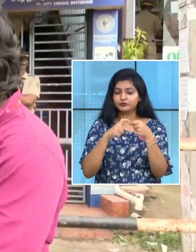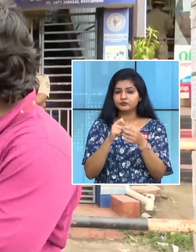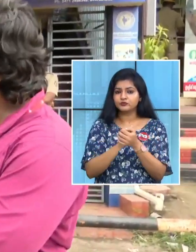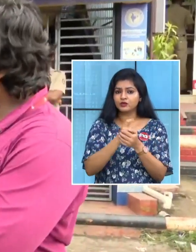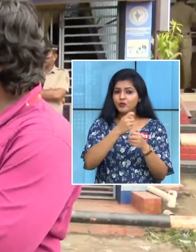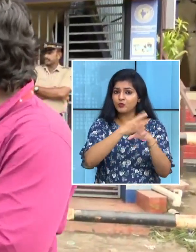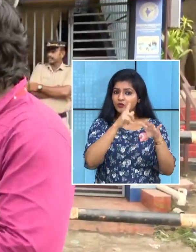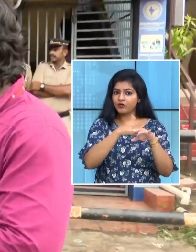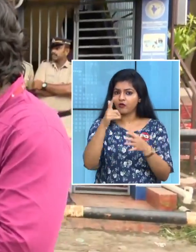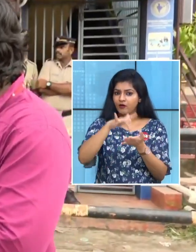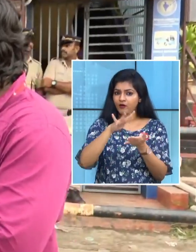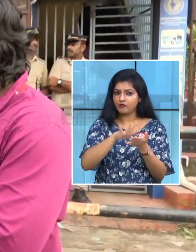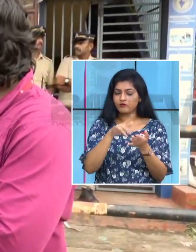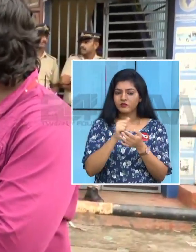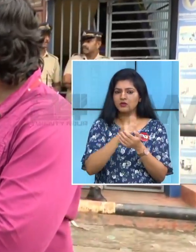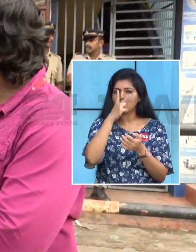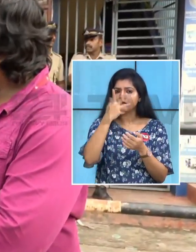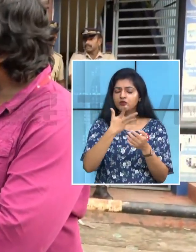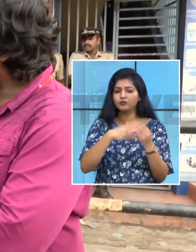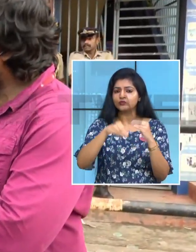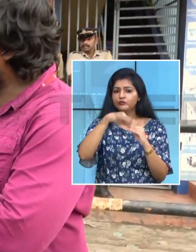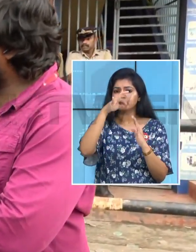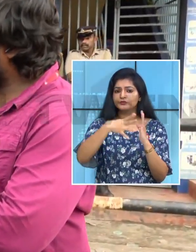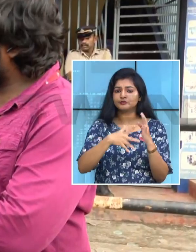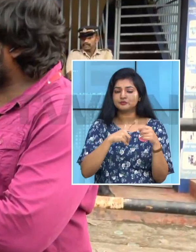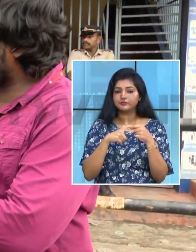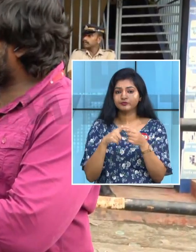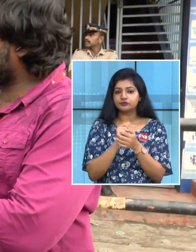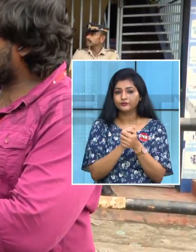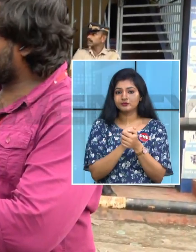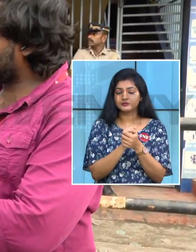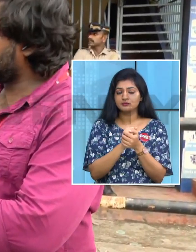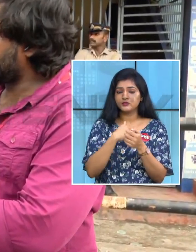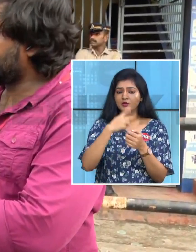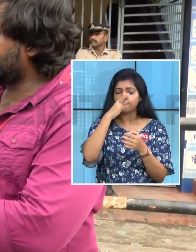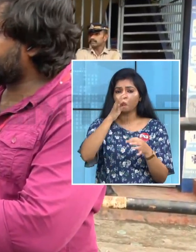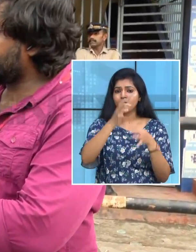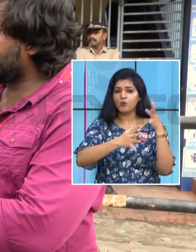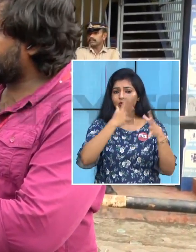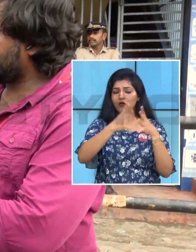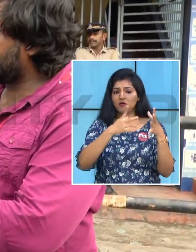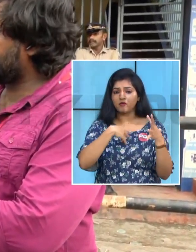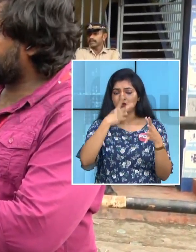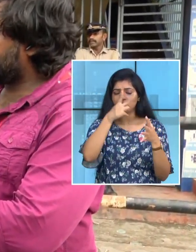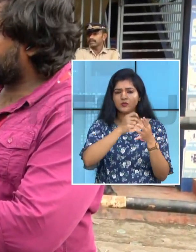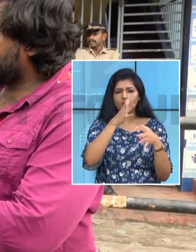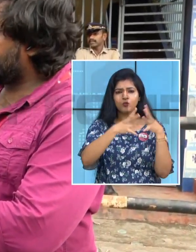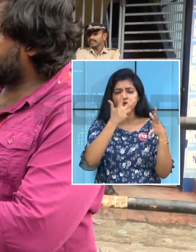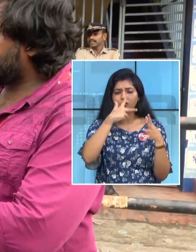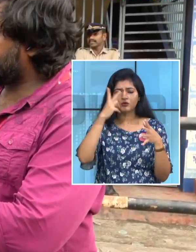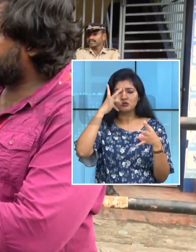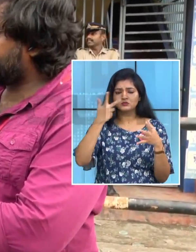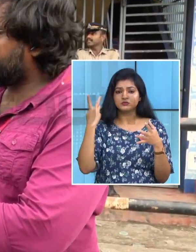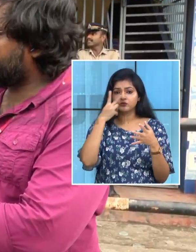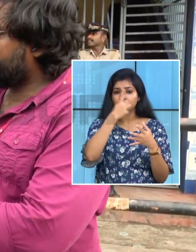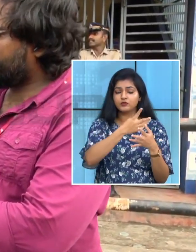ആളാണോ? അപ്പോൾ കണ്ടത് ചേട്ടാ, ഞാൻ ആദ്യം കാണുന്ന പുകയായിരുന്നു. പുക എന്താണെന്ന് നോക്കാൻ വേണ്ടി വന്നപ്പോഴത്തേക്കാണ്